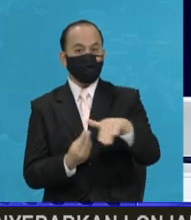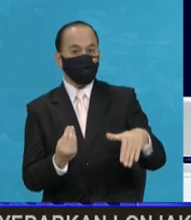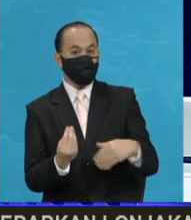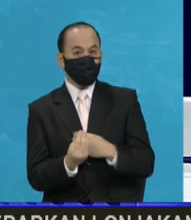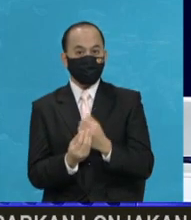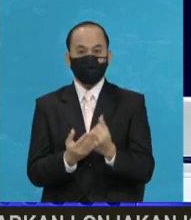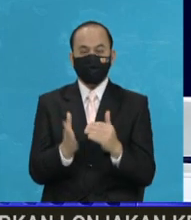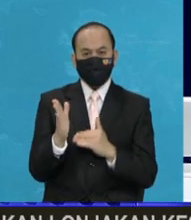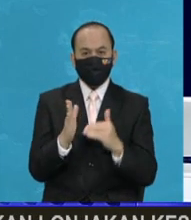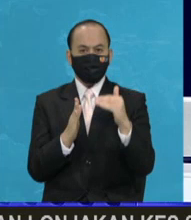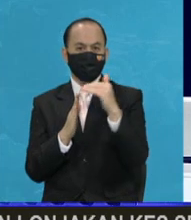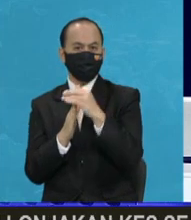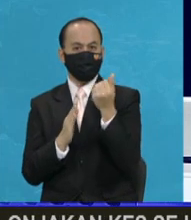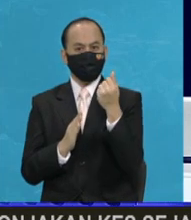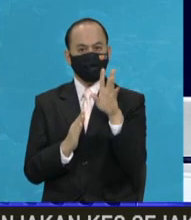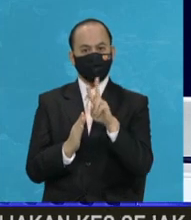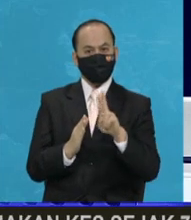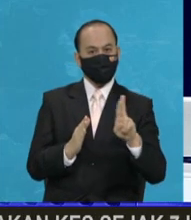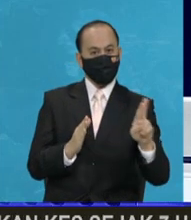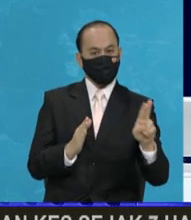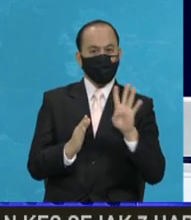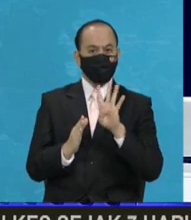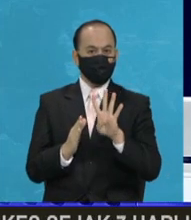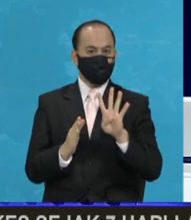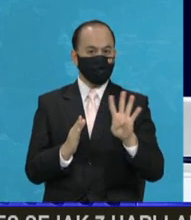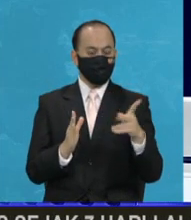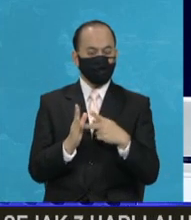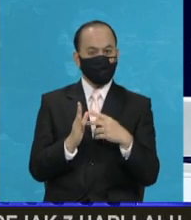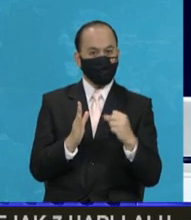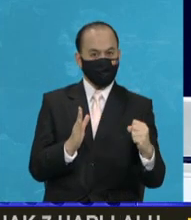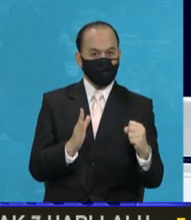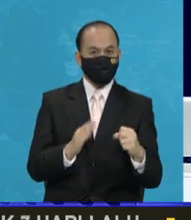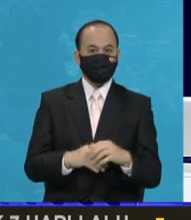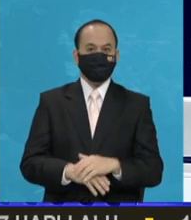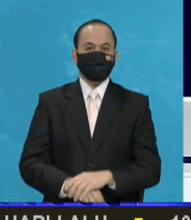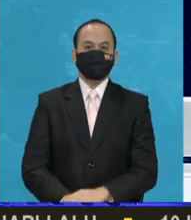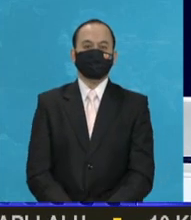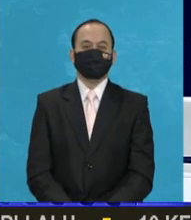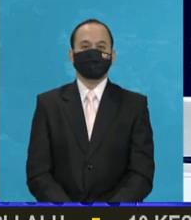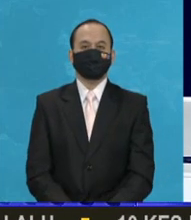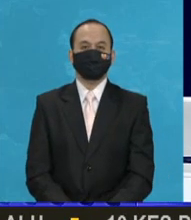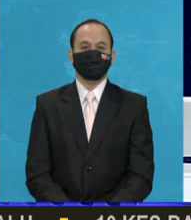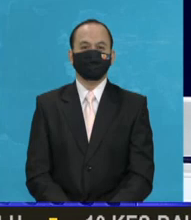keseluruhan cash meningkan kepada 15444 cast